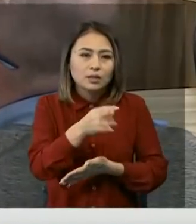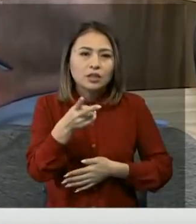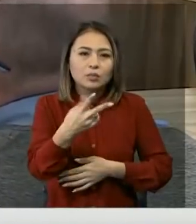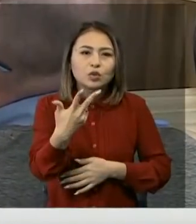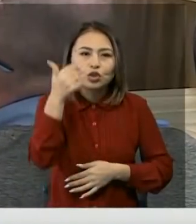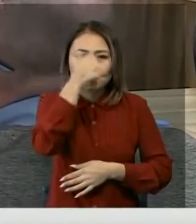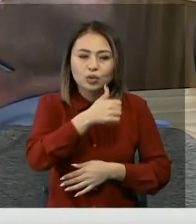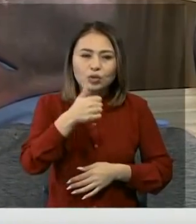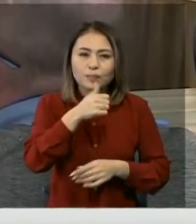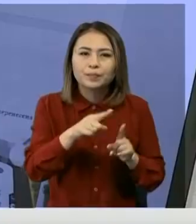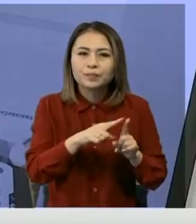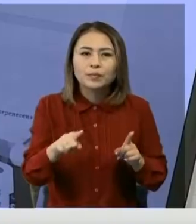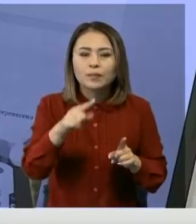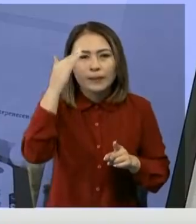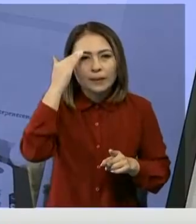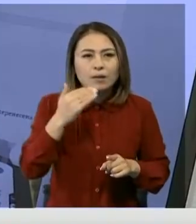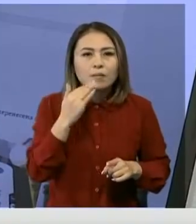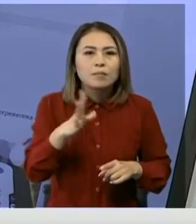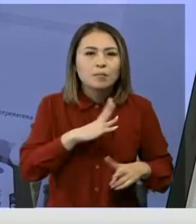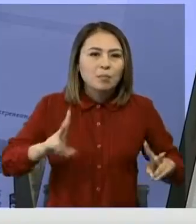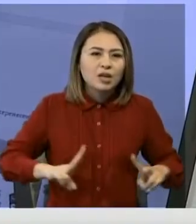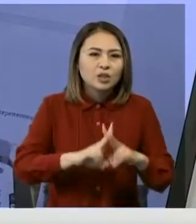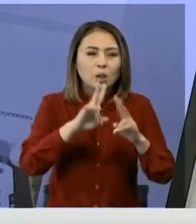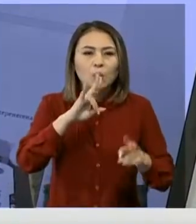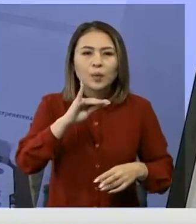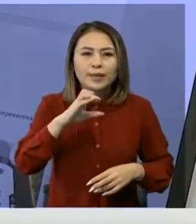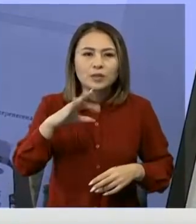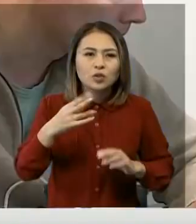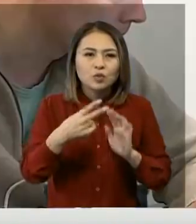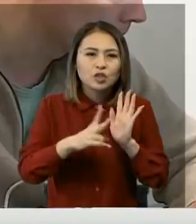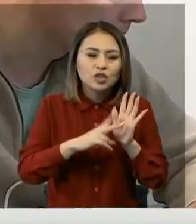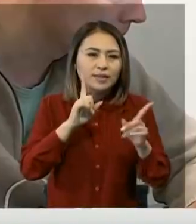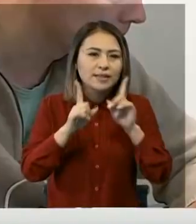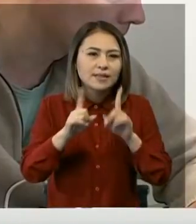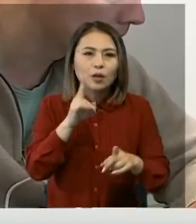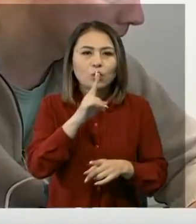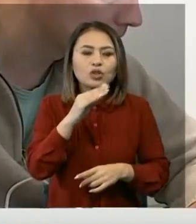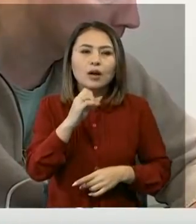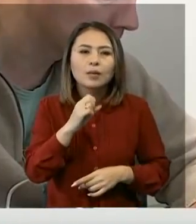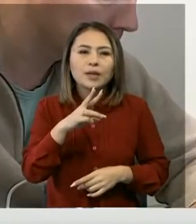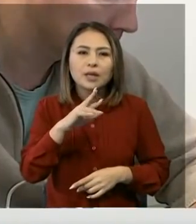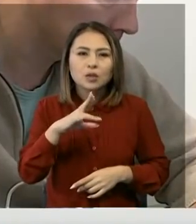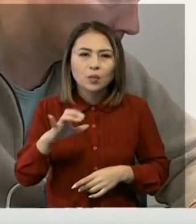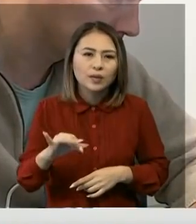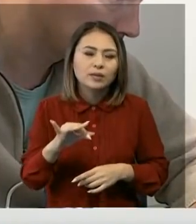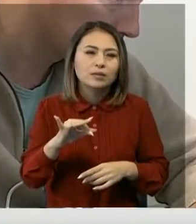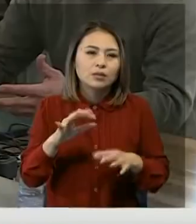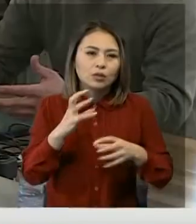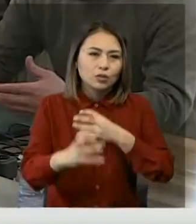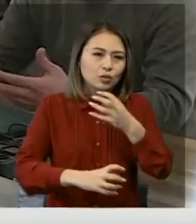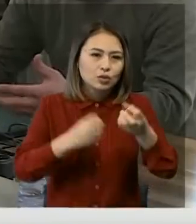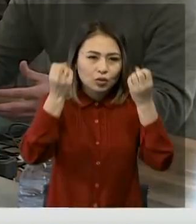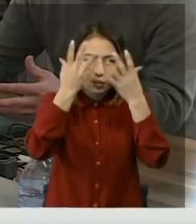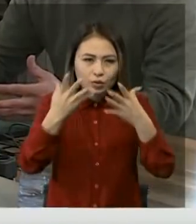айтады. 2003 жылы маусымда Парижде өткен ЮНЕСКО-ның 27-ші сессиясында Қожа Ахмет Ясауи